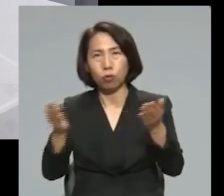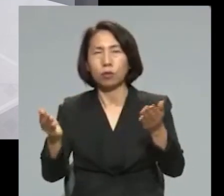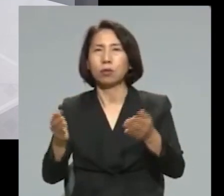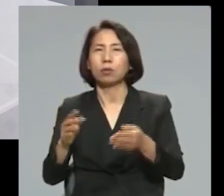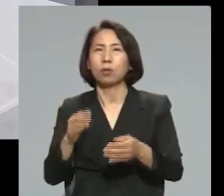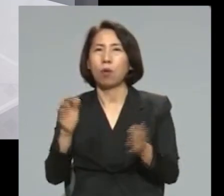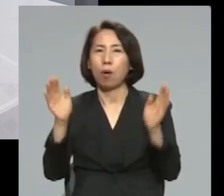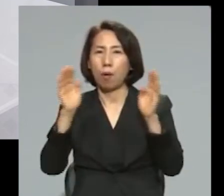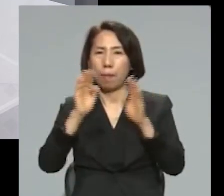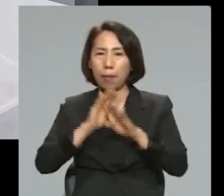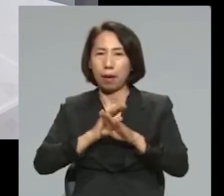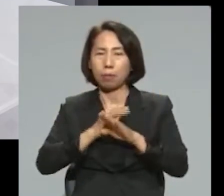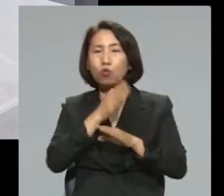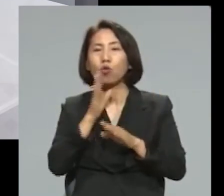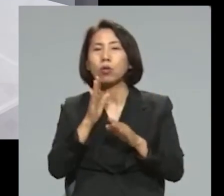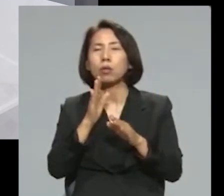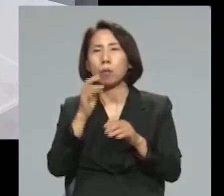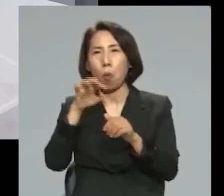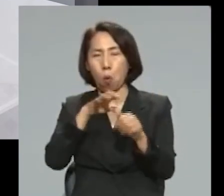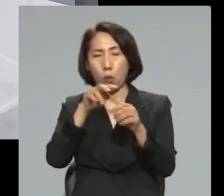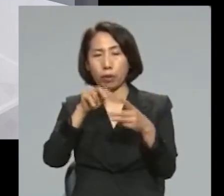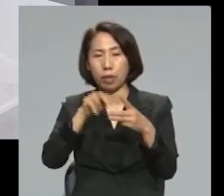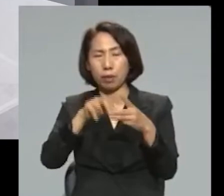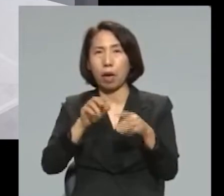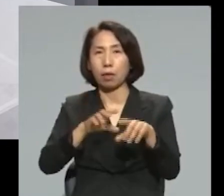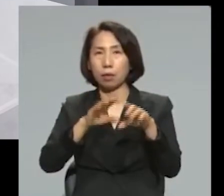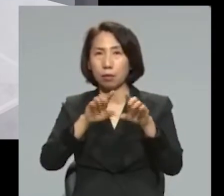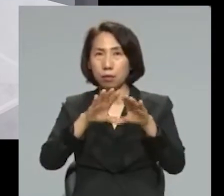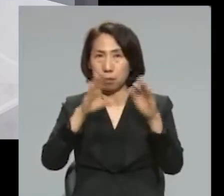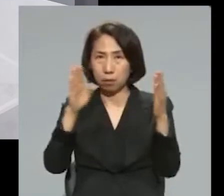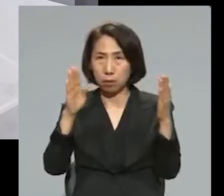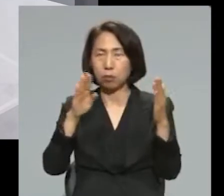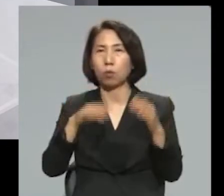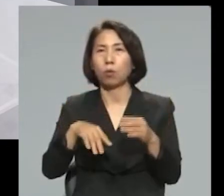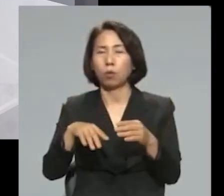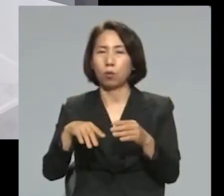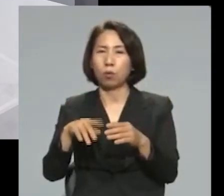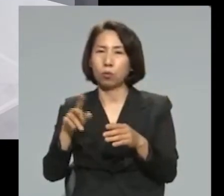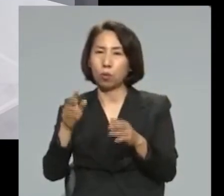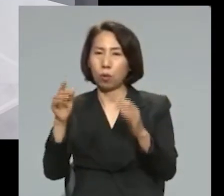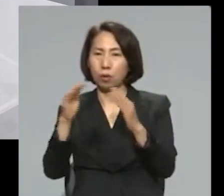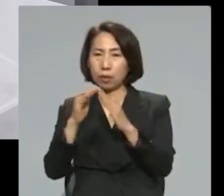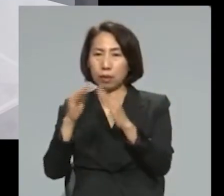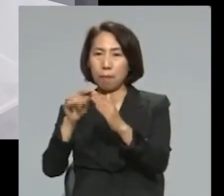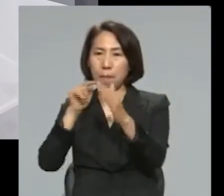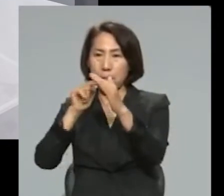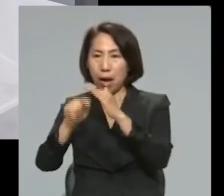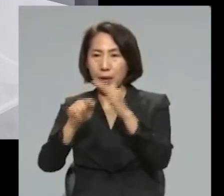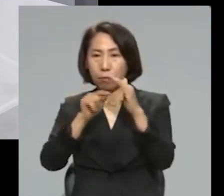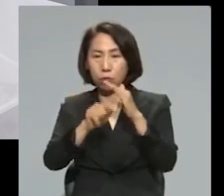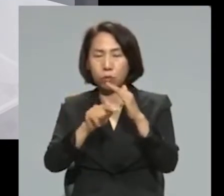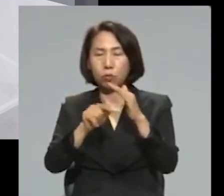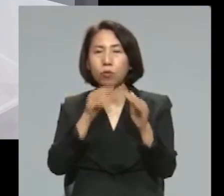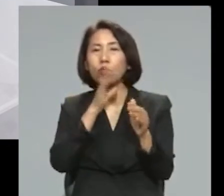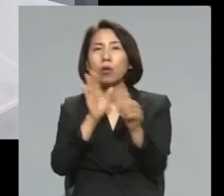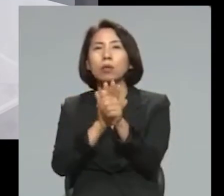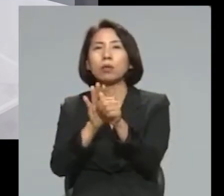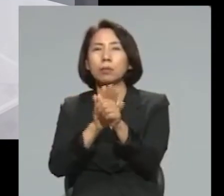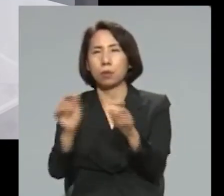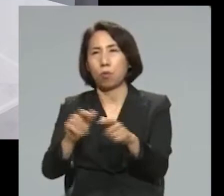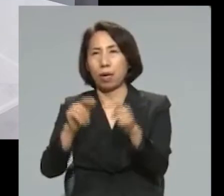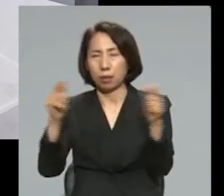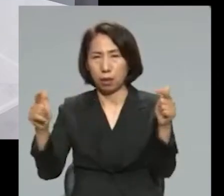주간 노인보호센터 확충과 기준 완화, 가정을 방문하는 요양 서비스 확대,